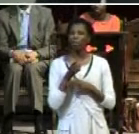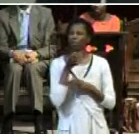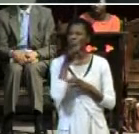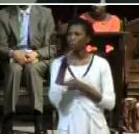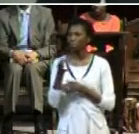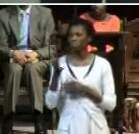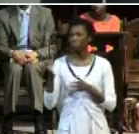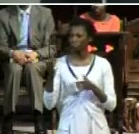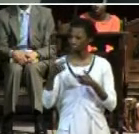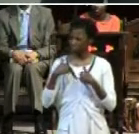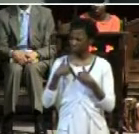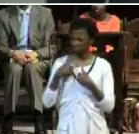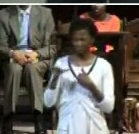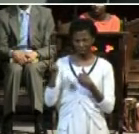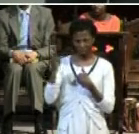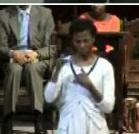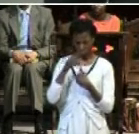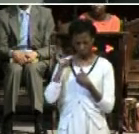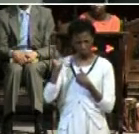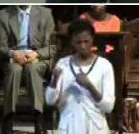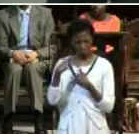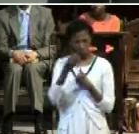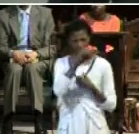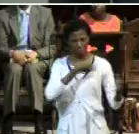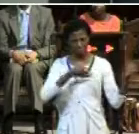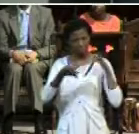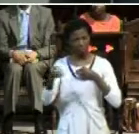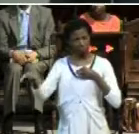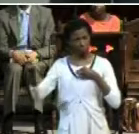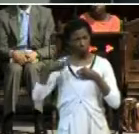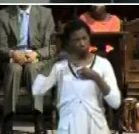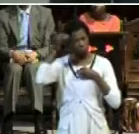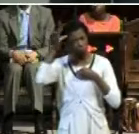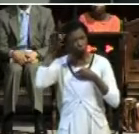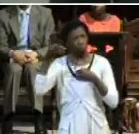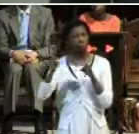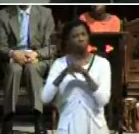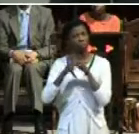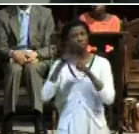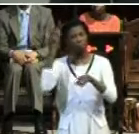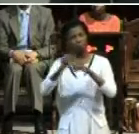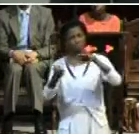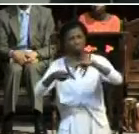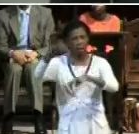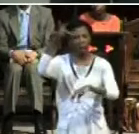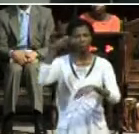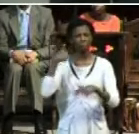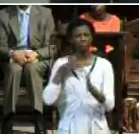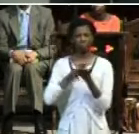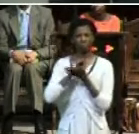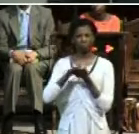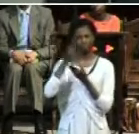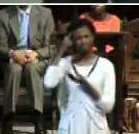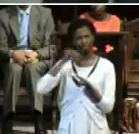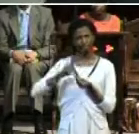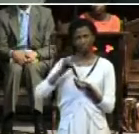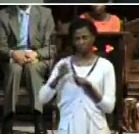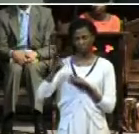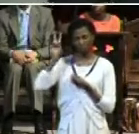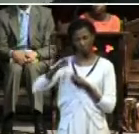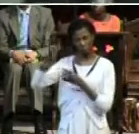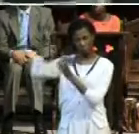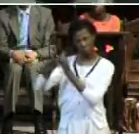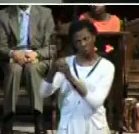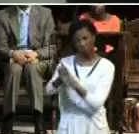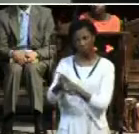dit, j'ai invité un homme dont on m'a dit qu'il a fait un miracle de résurrection, mais véritablement, est-ce que c'est un prophète? Parce que s'il